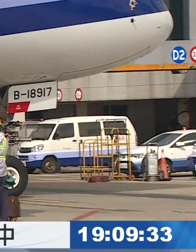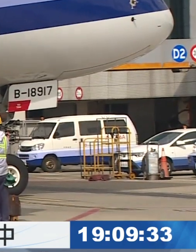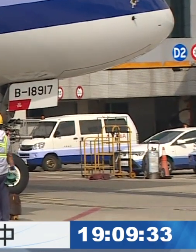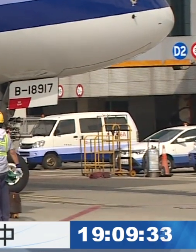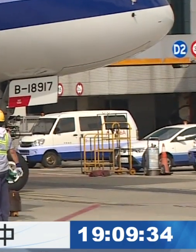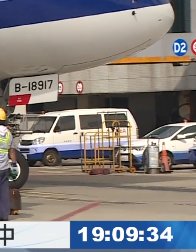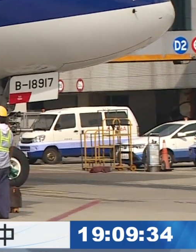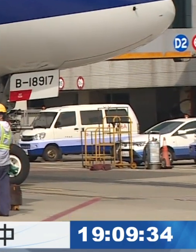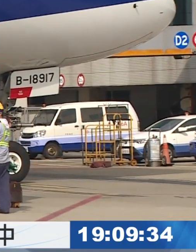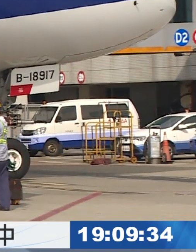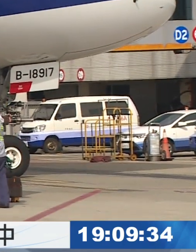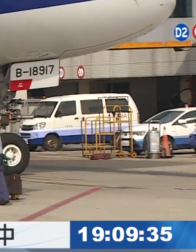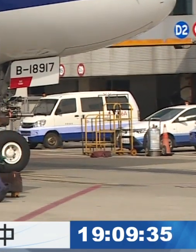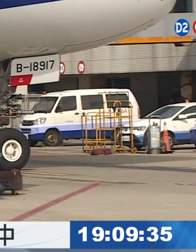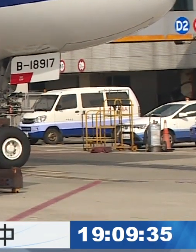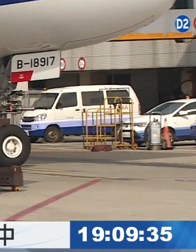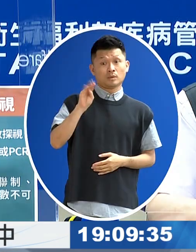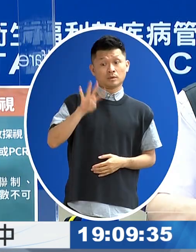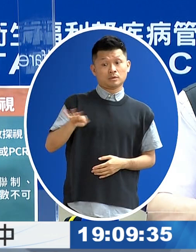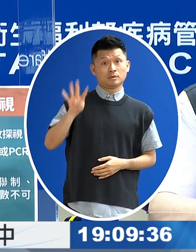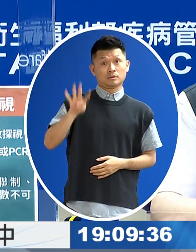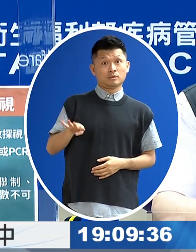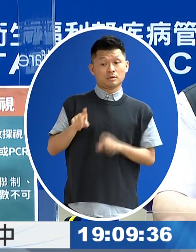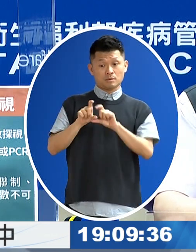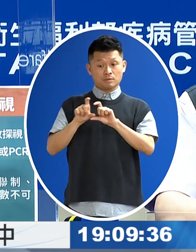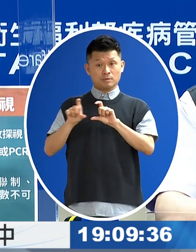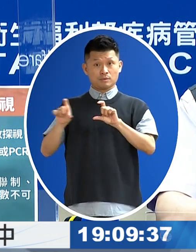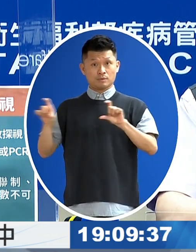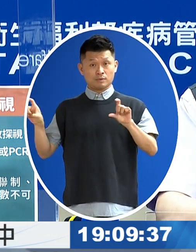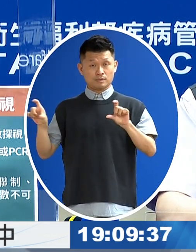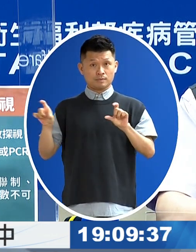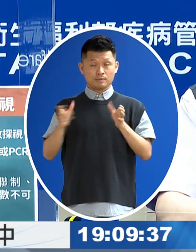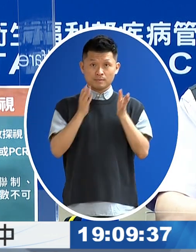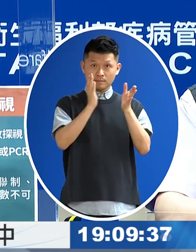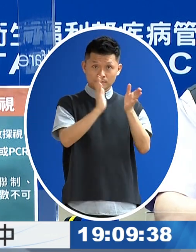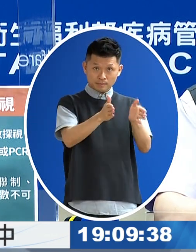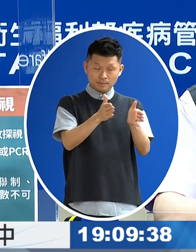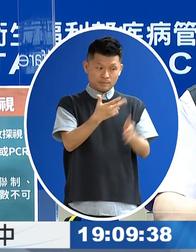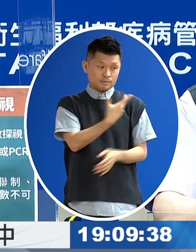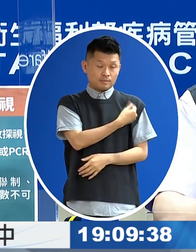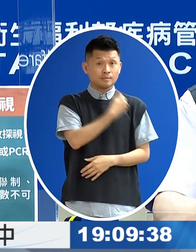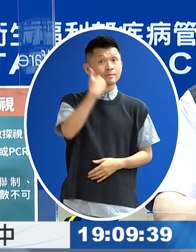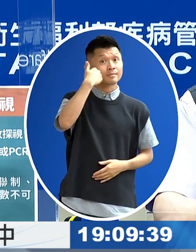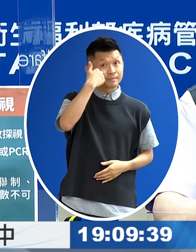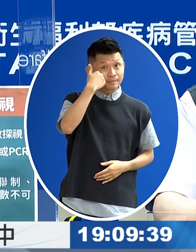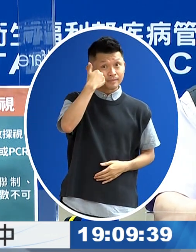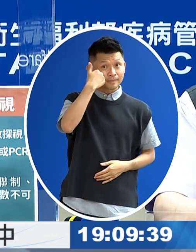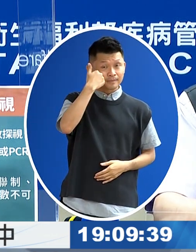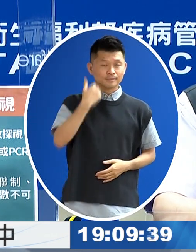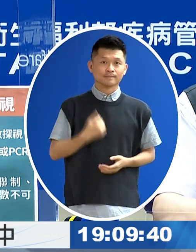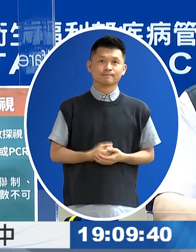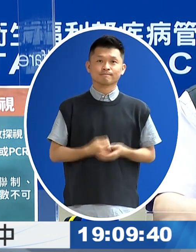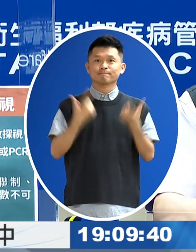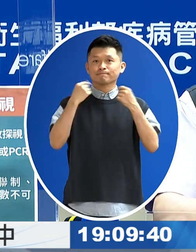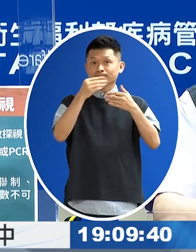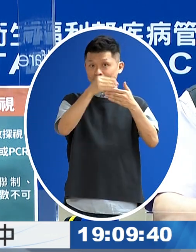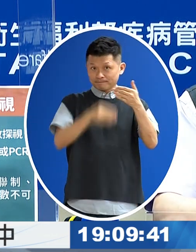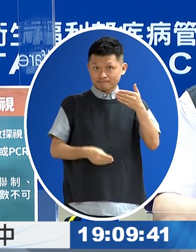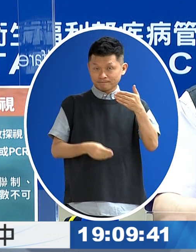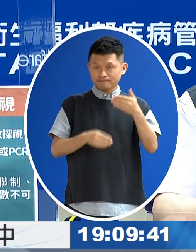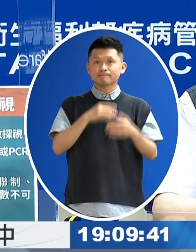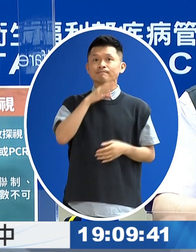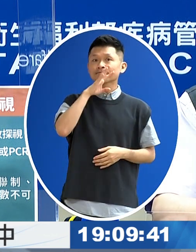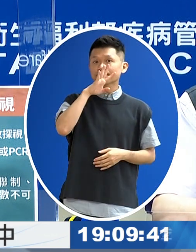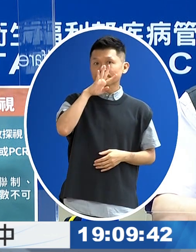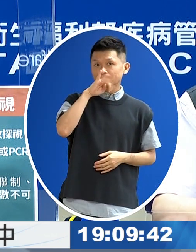整体的安排，那再跟大家做报告。那施打的一个目标对象群原则上还是会往这年